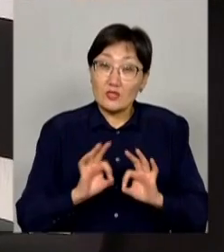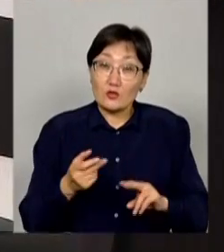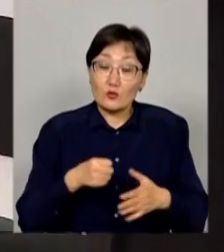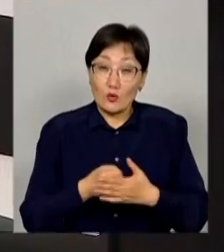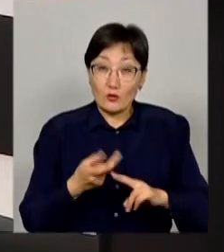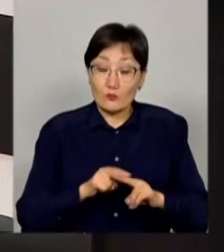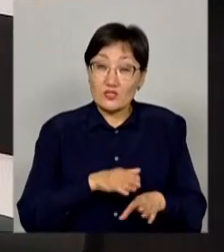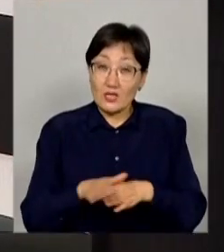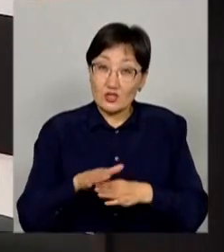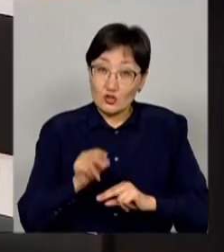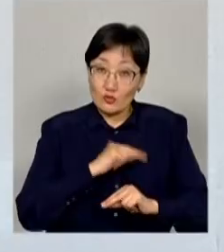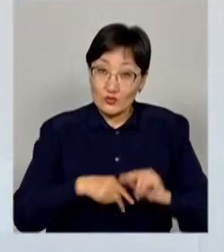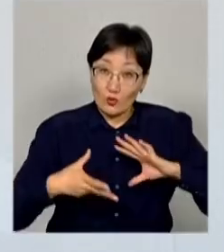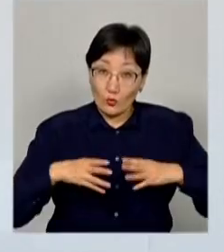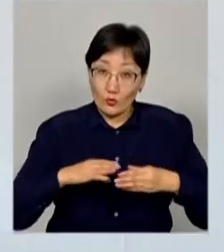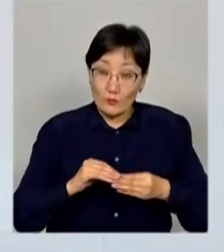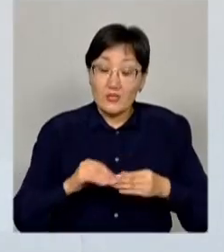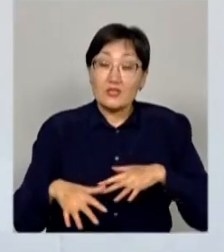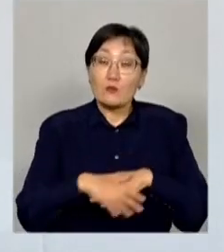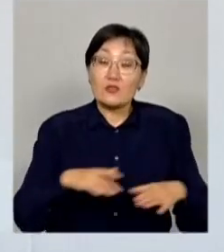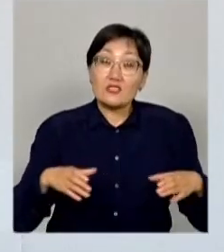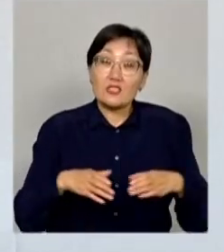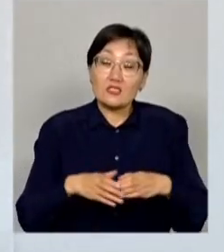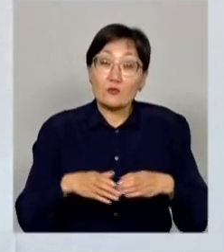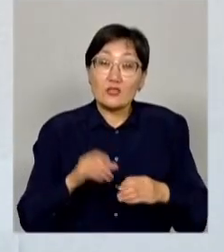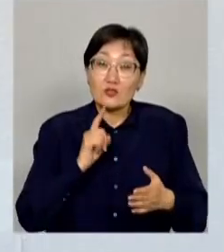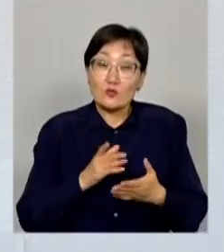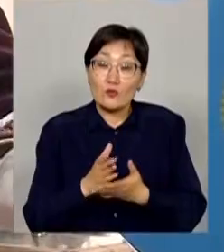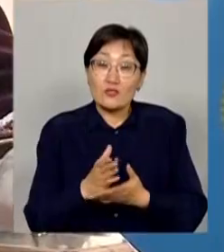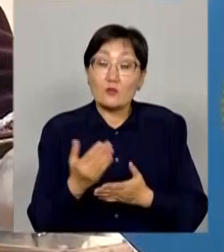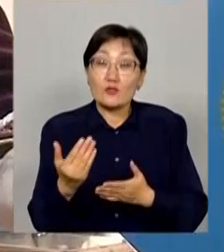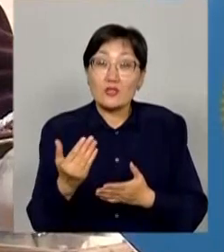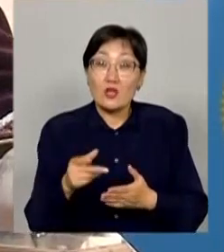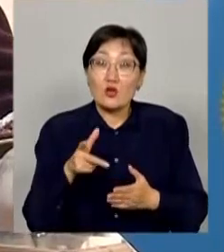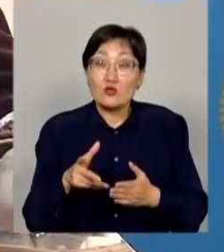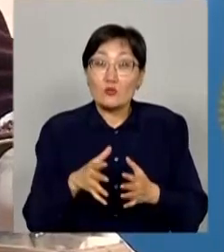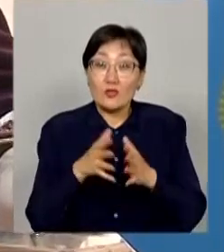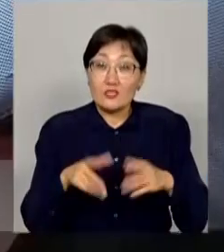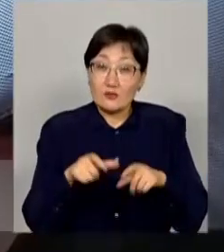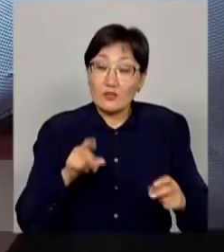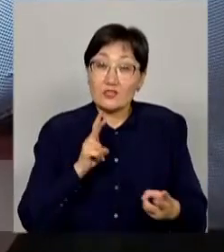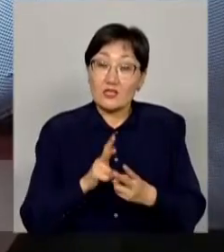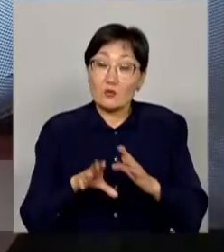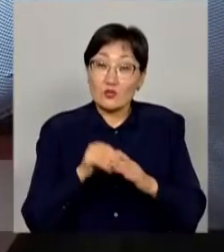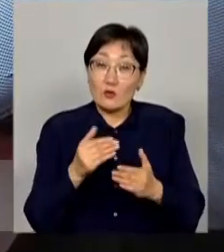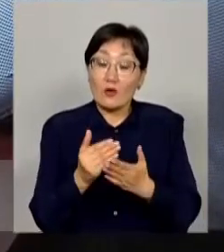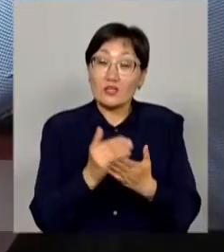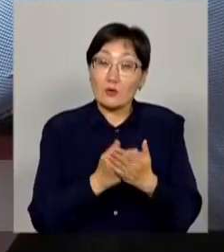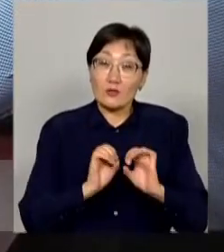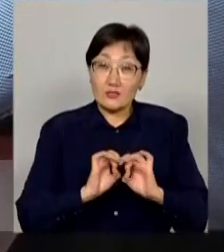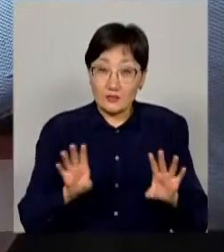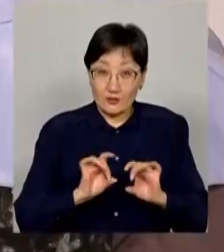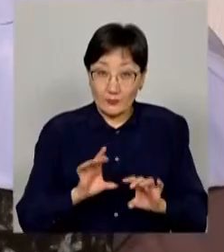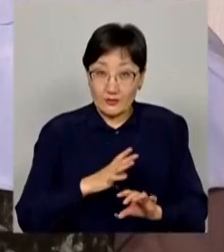осыған дейін атқарылған жұмысын қорытындылады. Қоғамдық бірлестіктің атынан саяси додаға түскен ол, 3000-нан астам адаммен кездесіп сайлау алды бағдарламасын